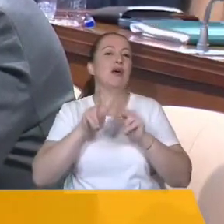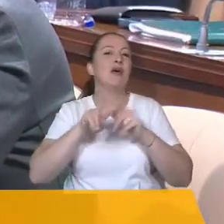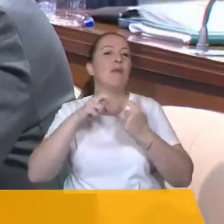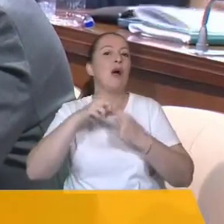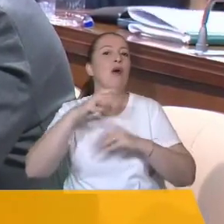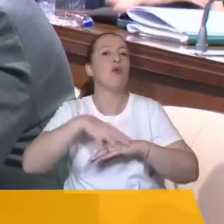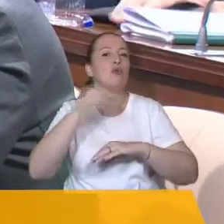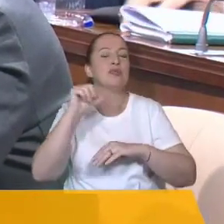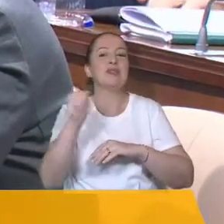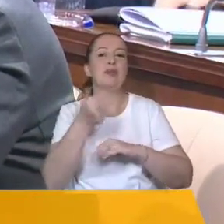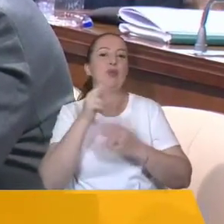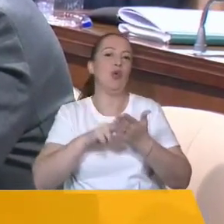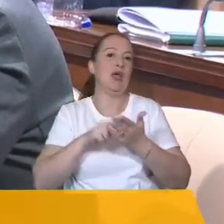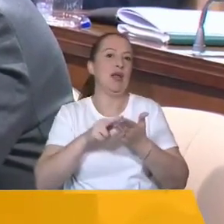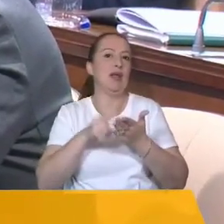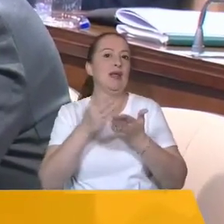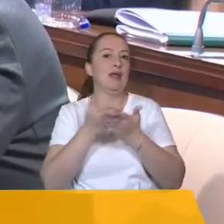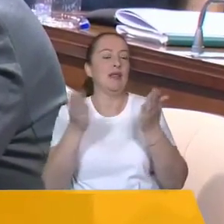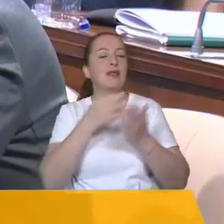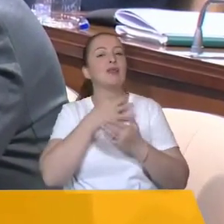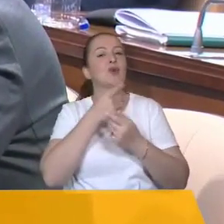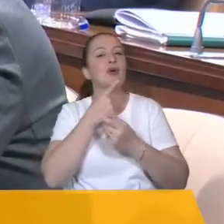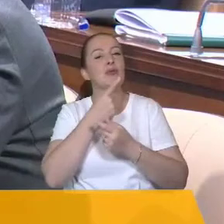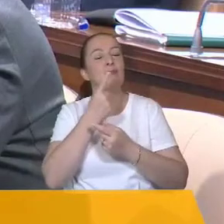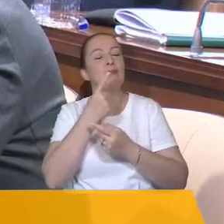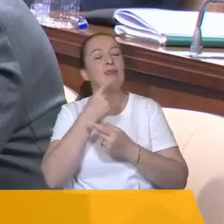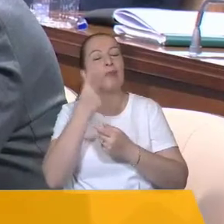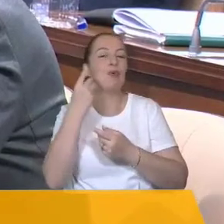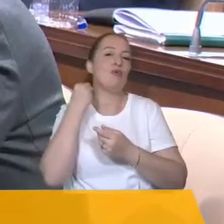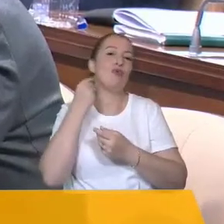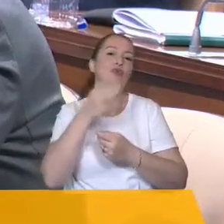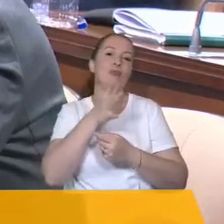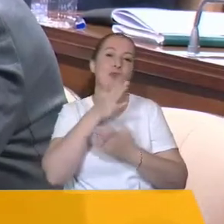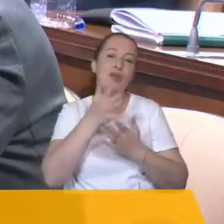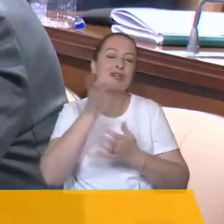komisyonumuzun kıymetli üyelerine teşekkürü bir borç biliyor. Silivri'ye hayırlı olsun diyorum.